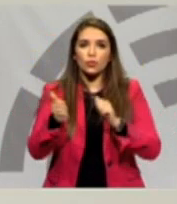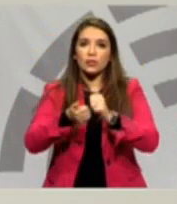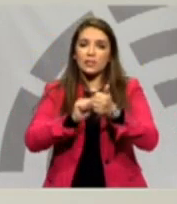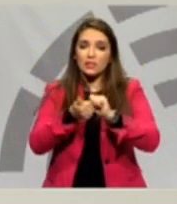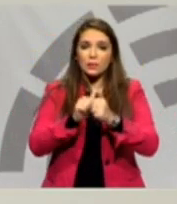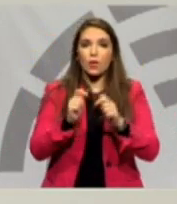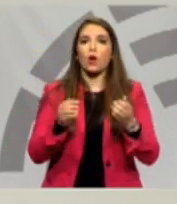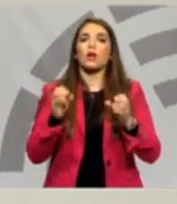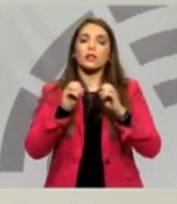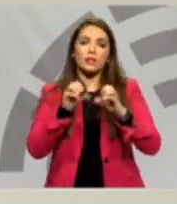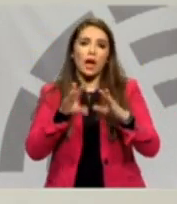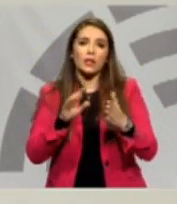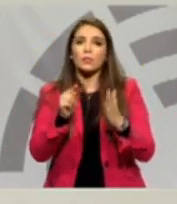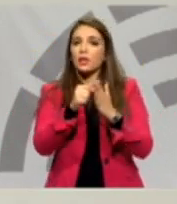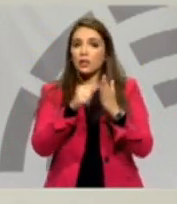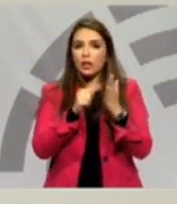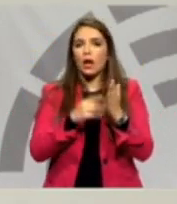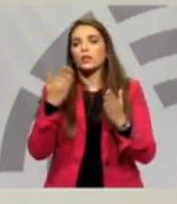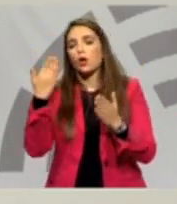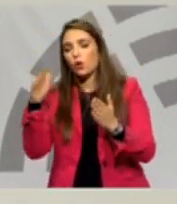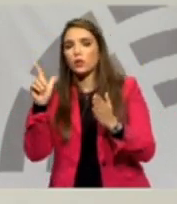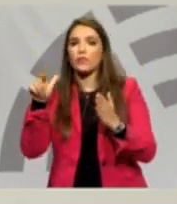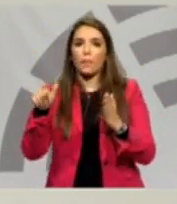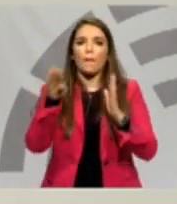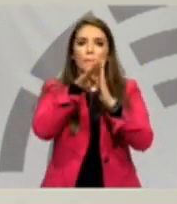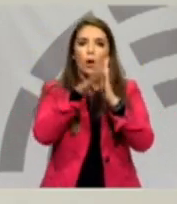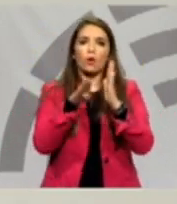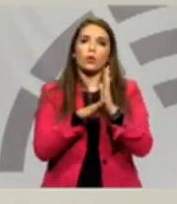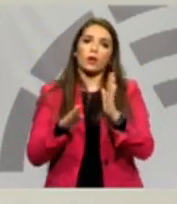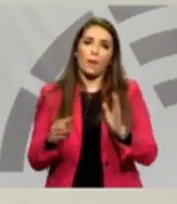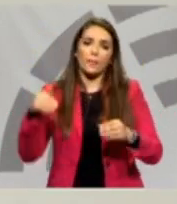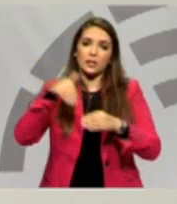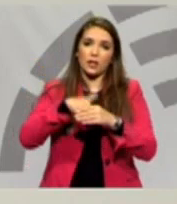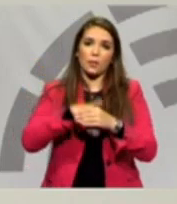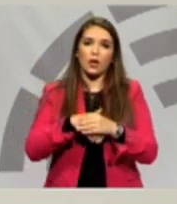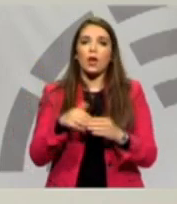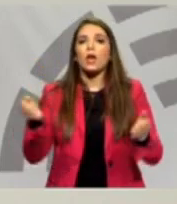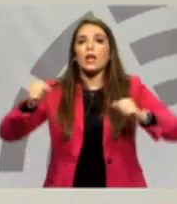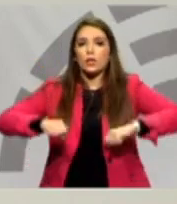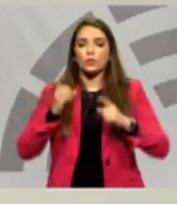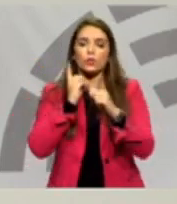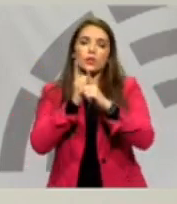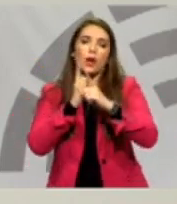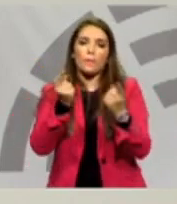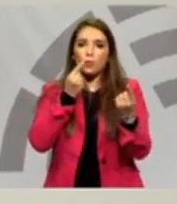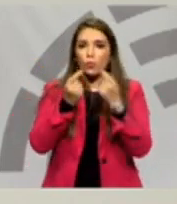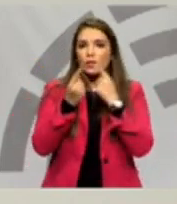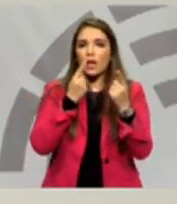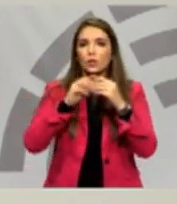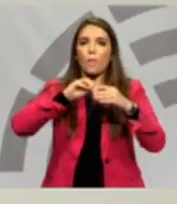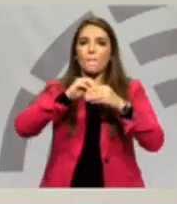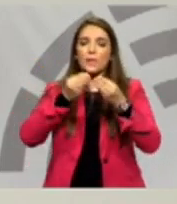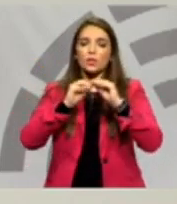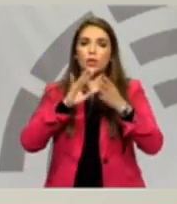والثقافي نقاط اخرى تلقاها في برنامج الانتخابي والنجم كيف كيف نتلاقا باش نتناقشه اكثر في الاليات لتحقيق هذه